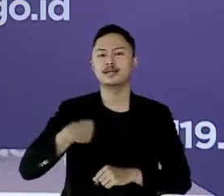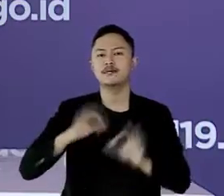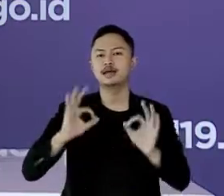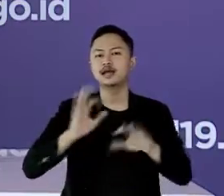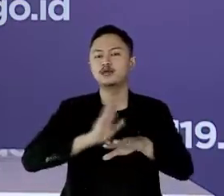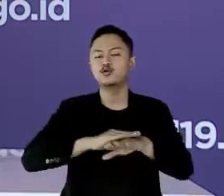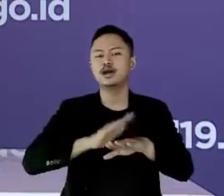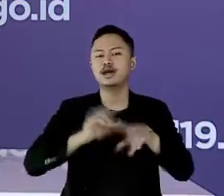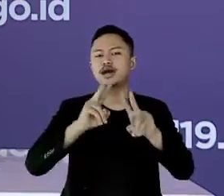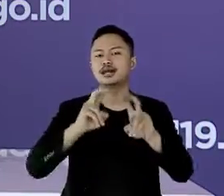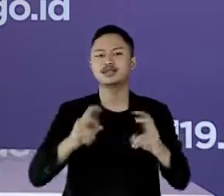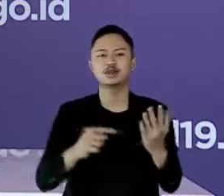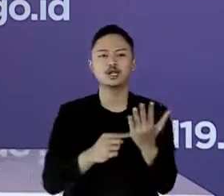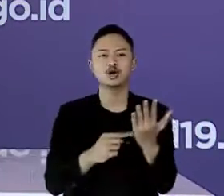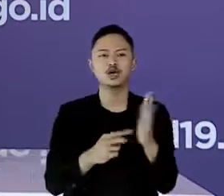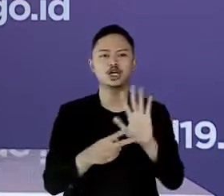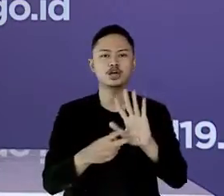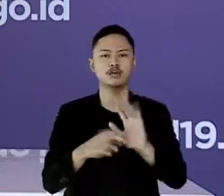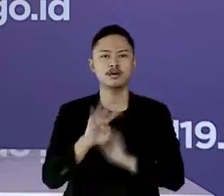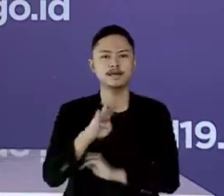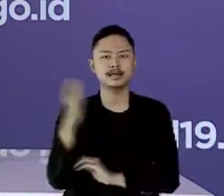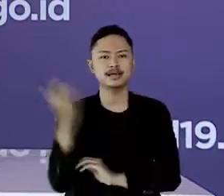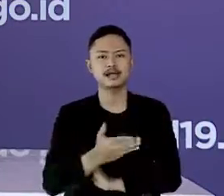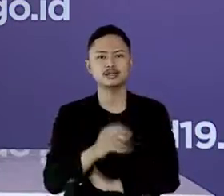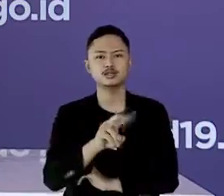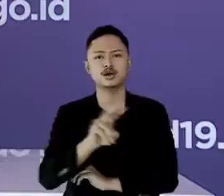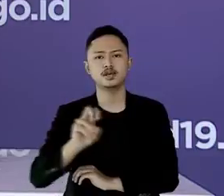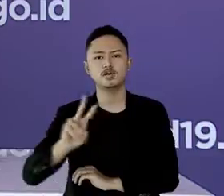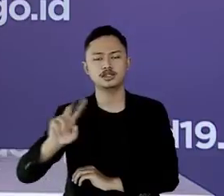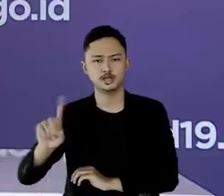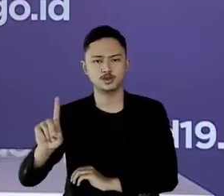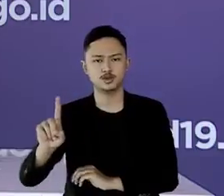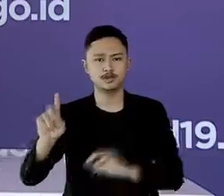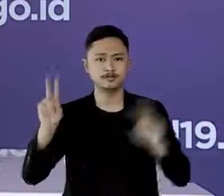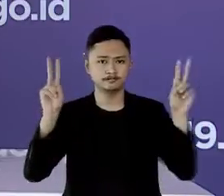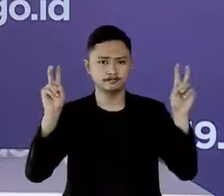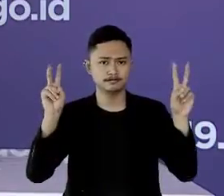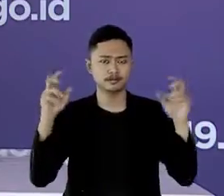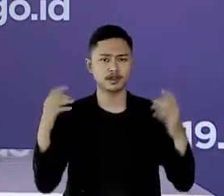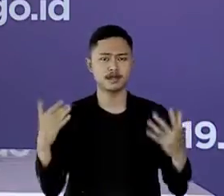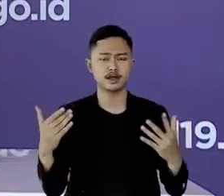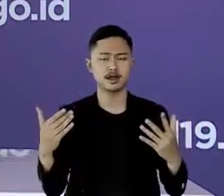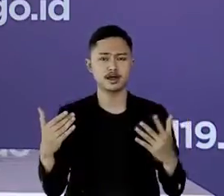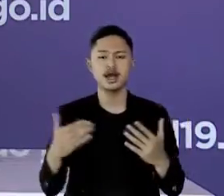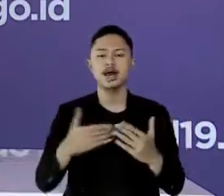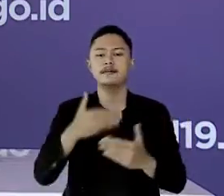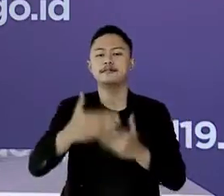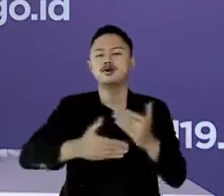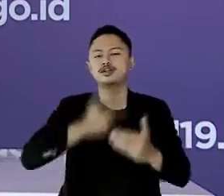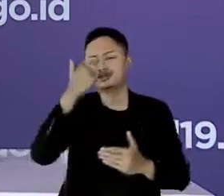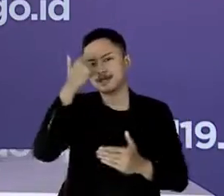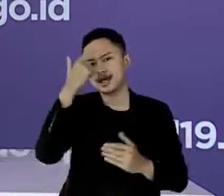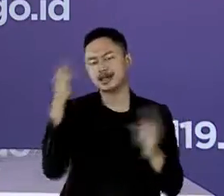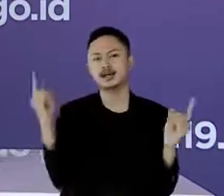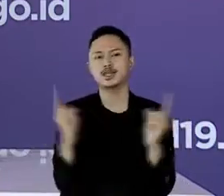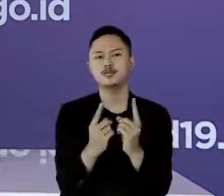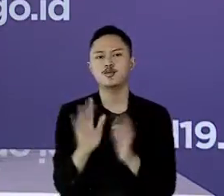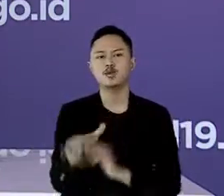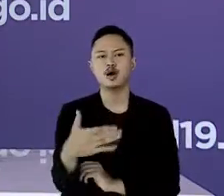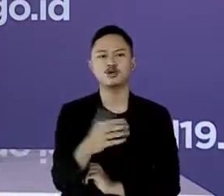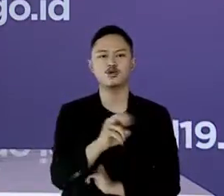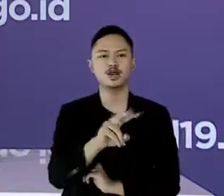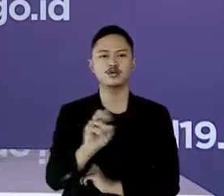ristek nomor 4 garing 2021 tentang penyelenggaraan pembelajaran tatap muka tahun